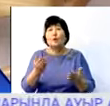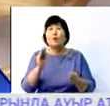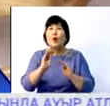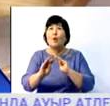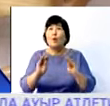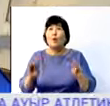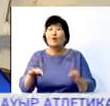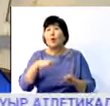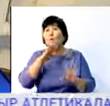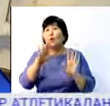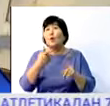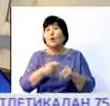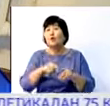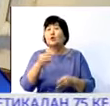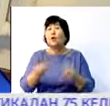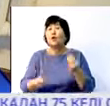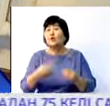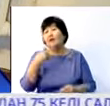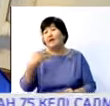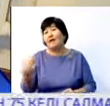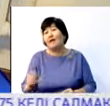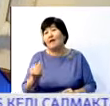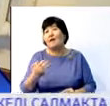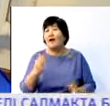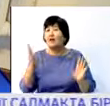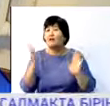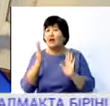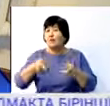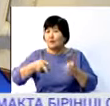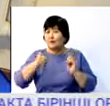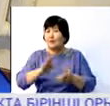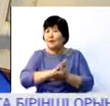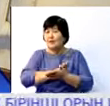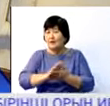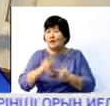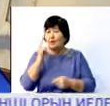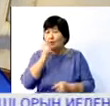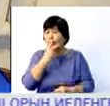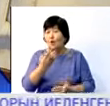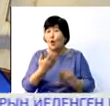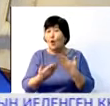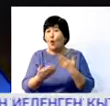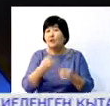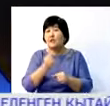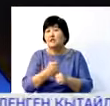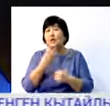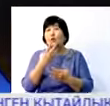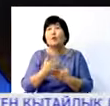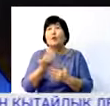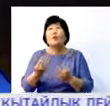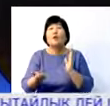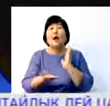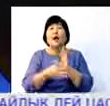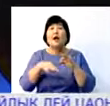кезде көбісі осындай ойыншықтарға қызығады, табиғи материалдың көзбен көреді және қолдан жасалған екенін көрініп тұрады. Мына ағаш